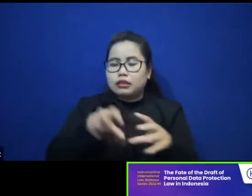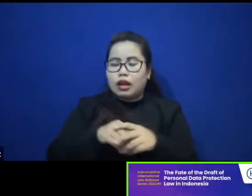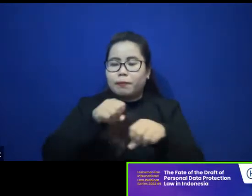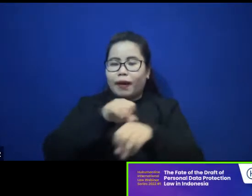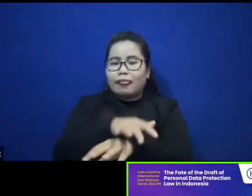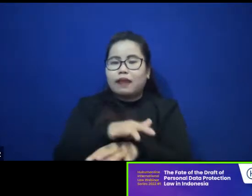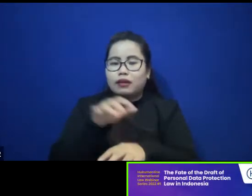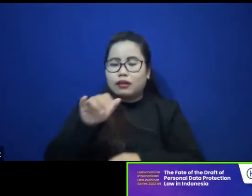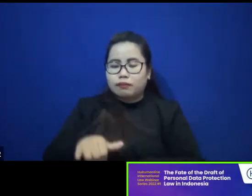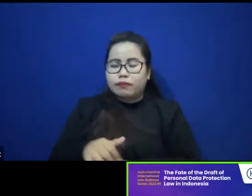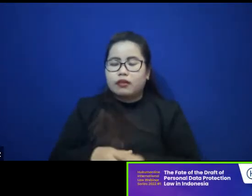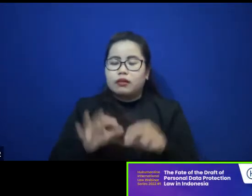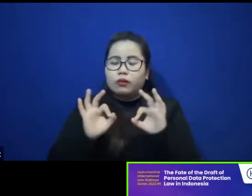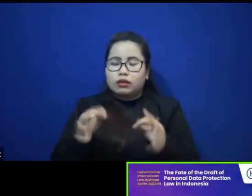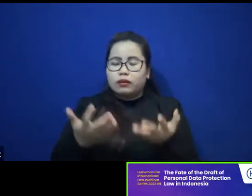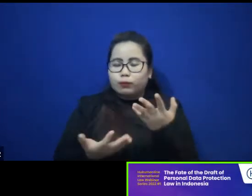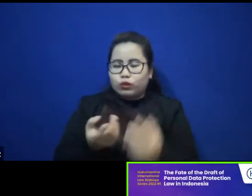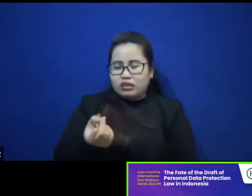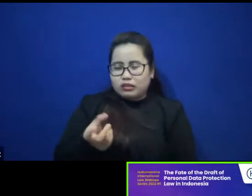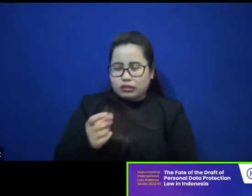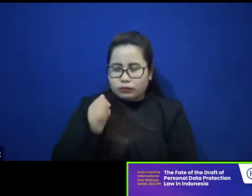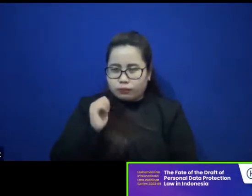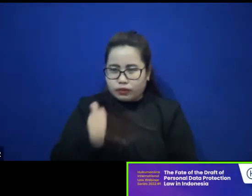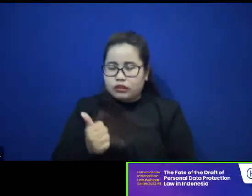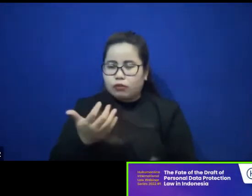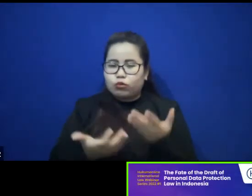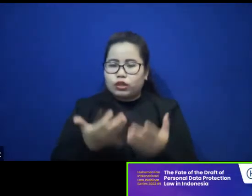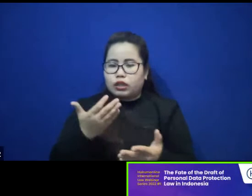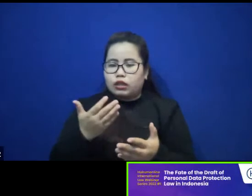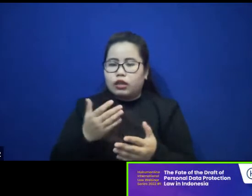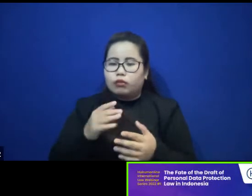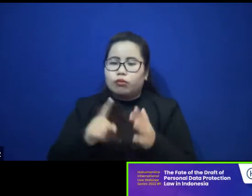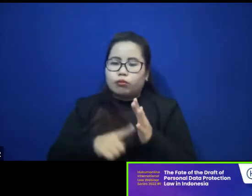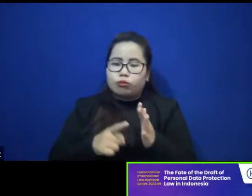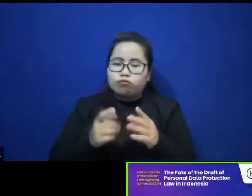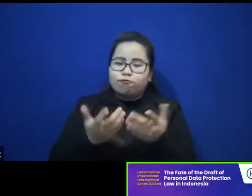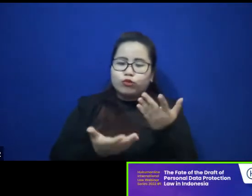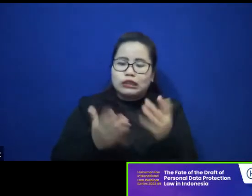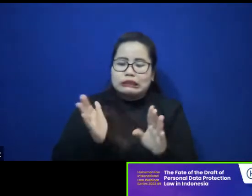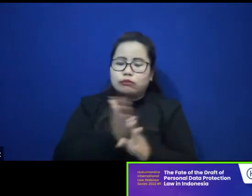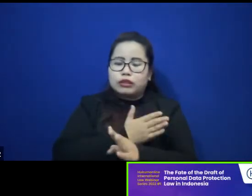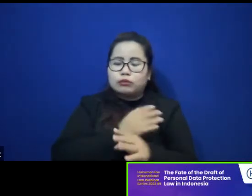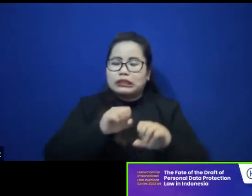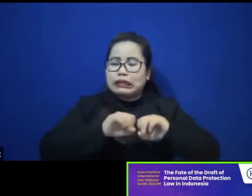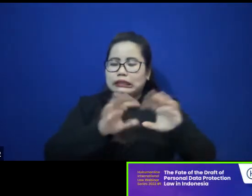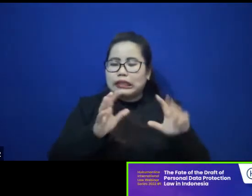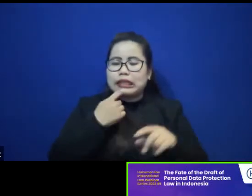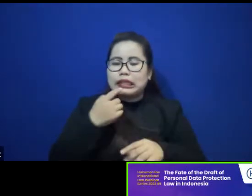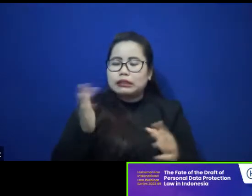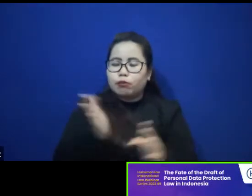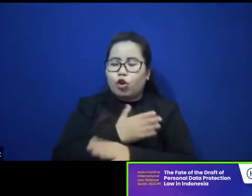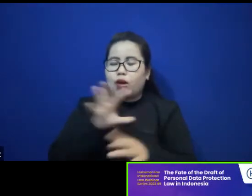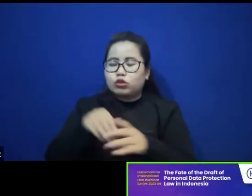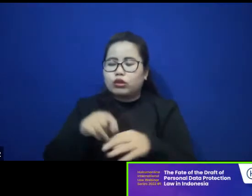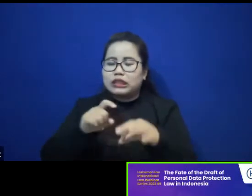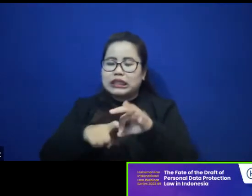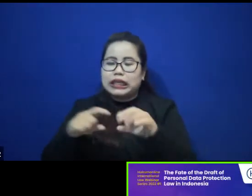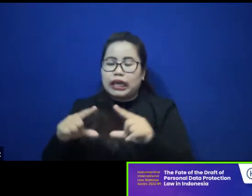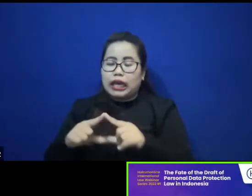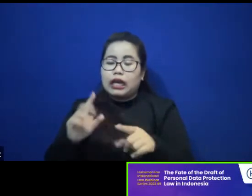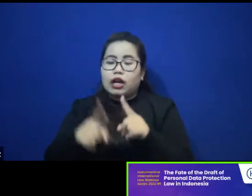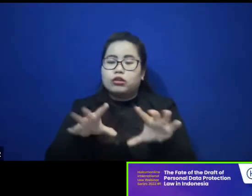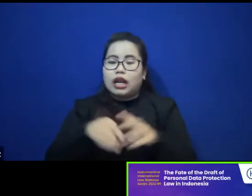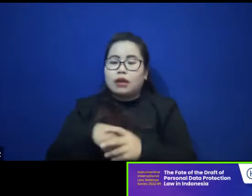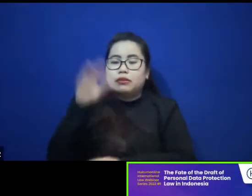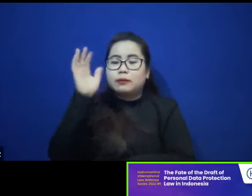praktek ya mungkin sedikit Mensa meraih sebelum kita masuk ke question and answer session dalam presentasinya Pak